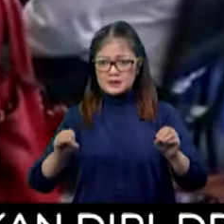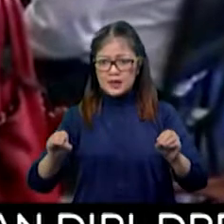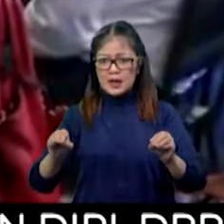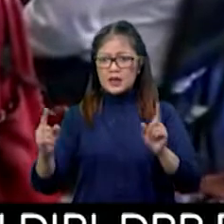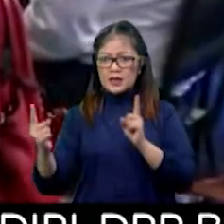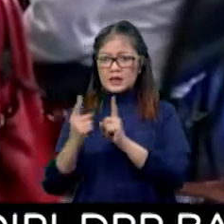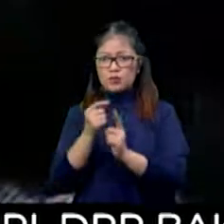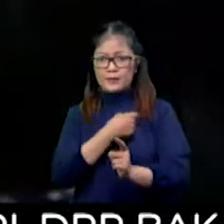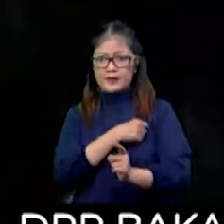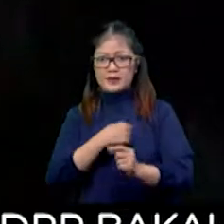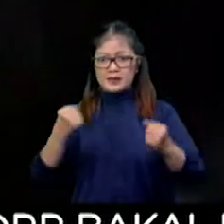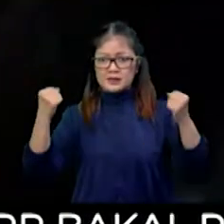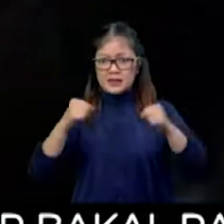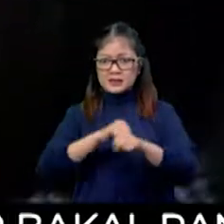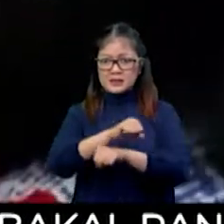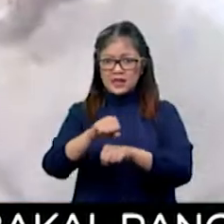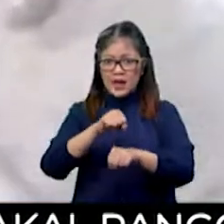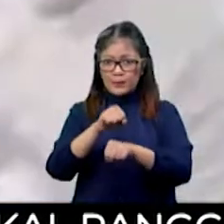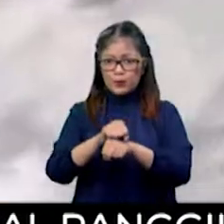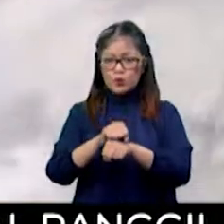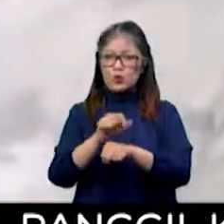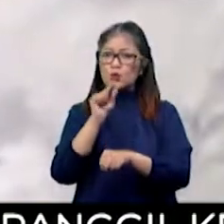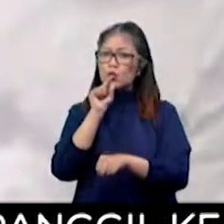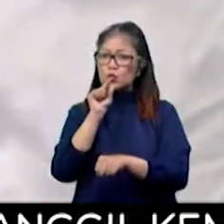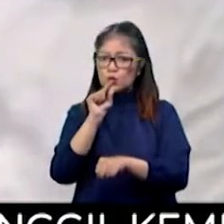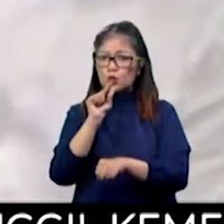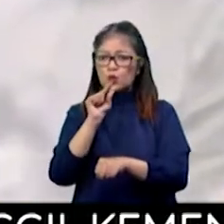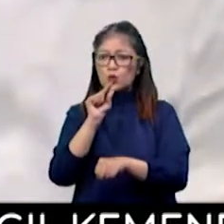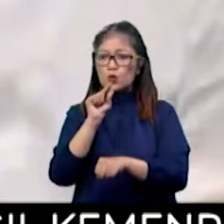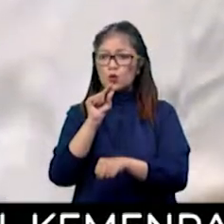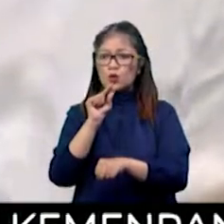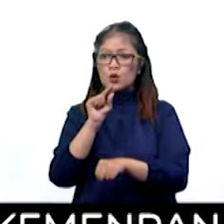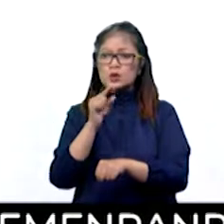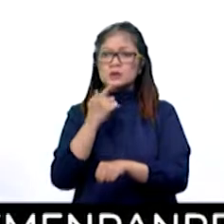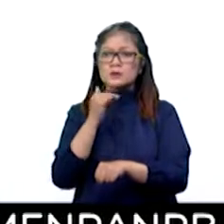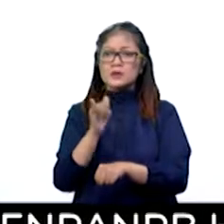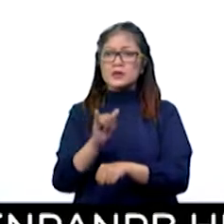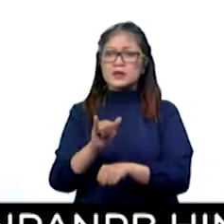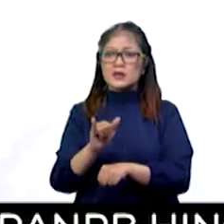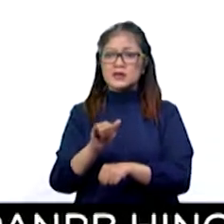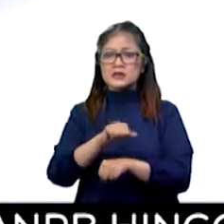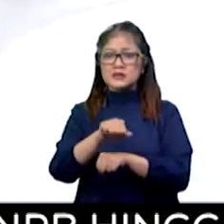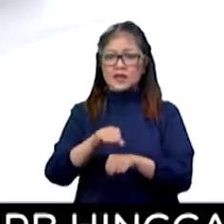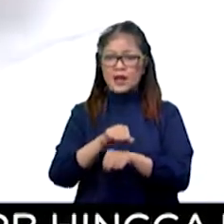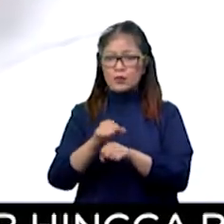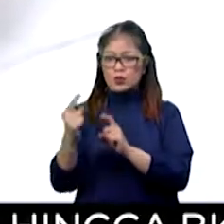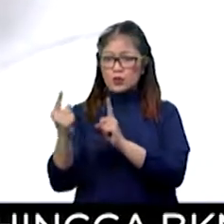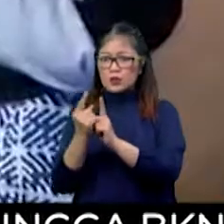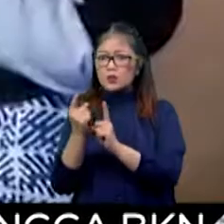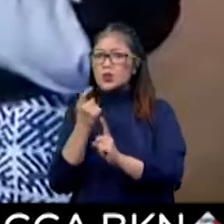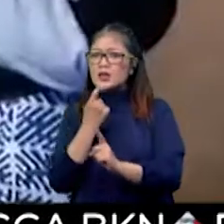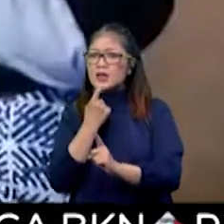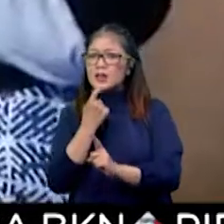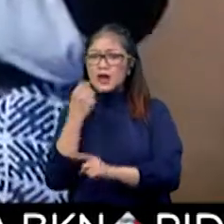Kesehatan Singapura Ong Ye Kung dalam breakfast meeting di Tanah Merah Coffee Singapura. Dalam pertemuan ini, Menparekraf menjelaskan tentang kebangkitan pariwisata